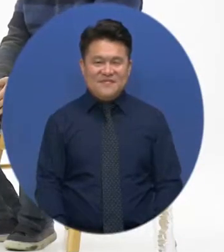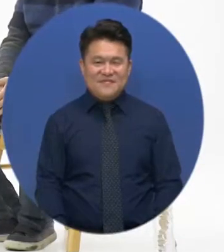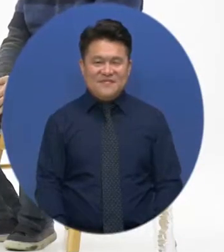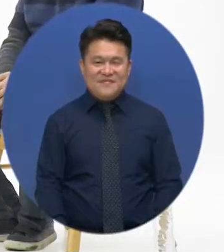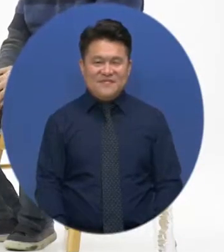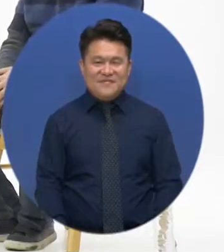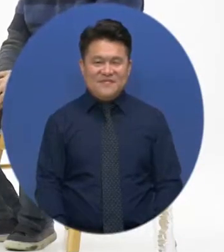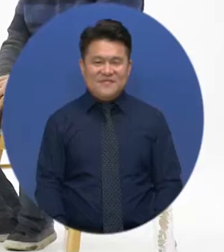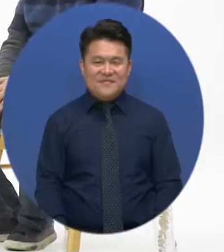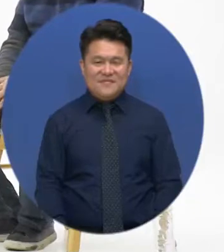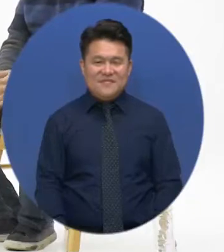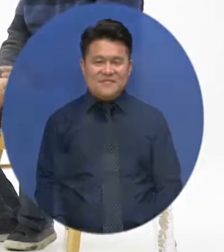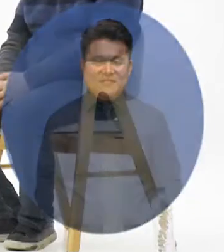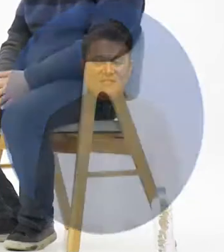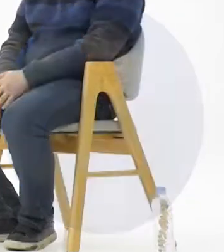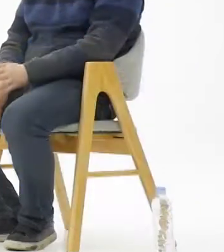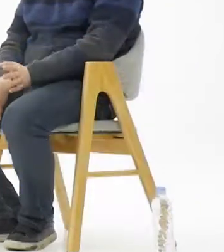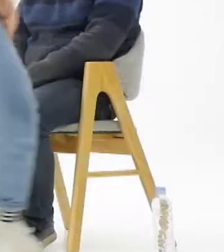우와!